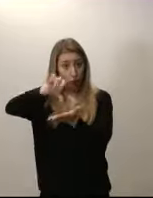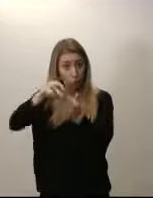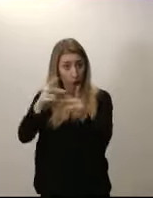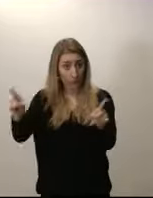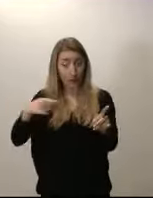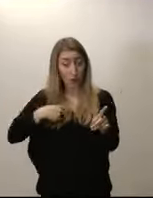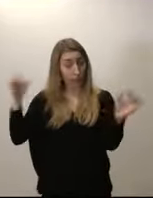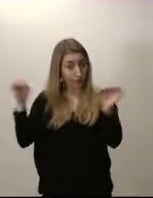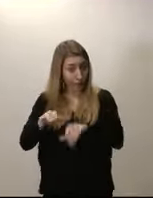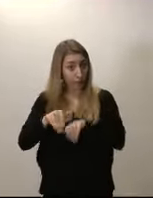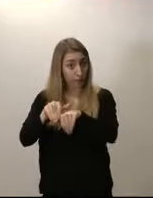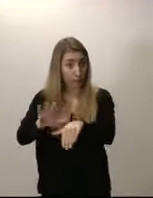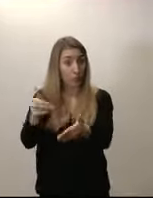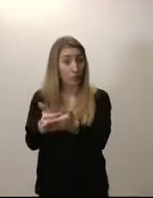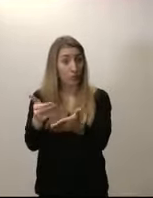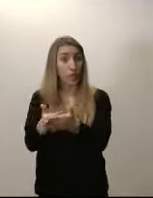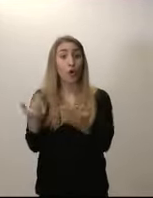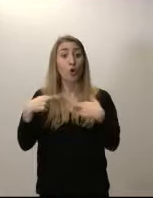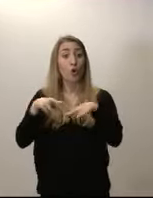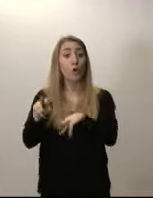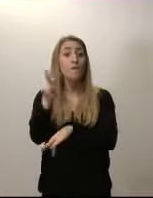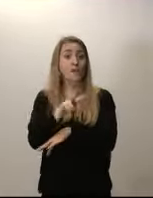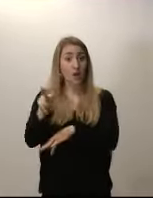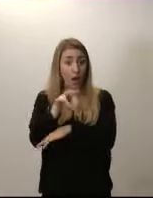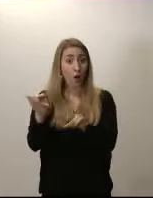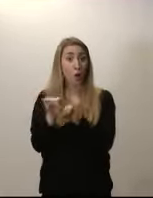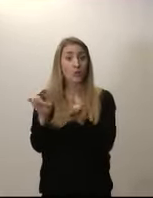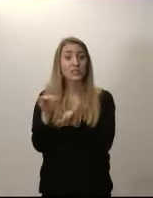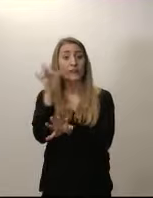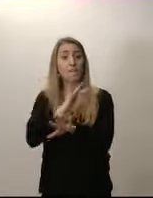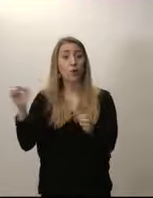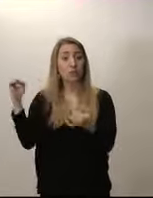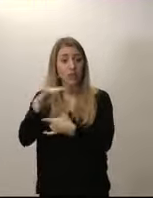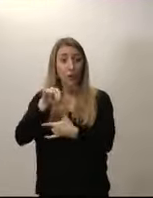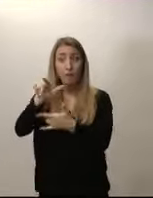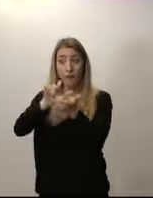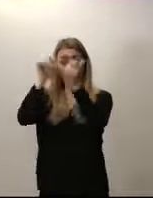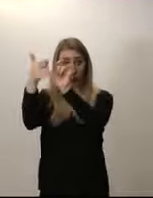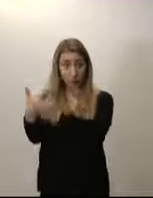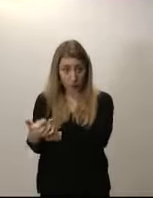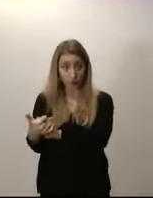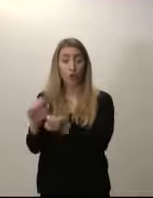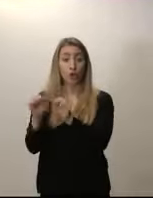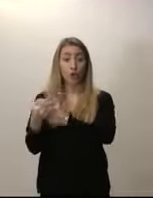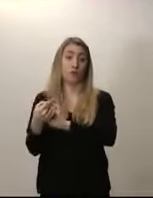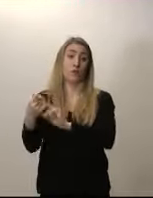qu'aujourd'hui, Rune Villard, France Télécom, nous allons faire du logement social et